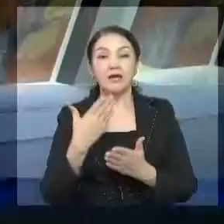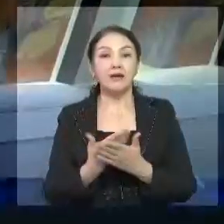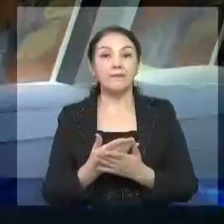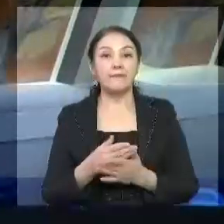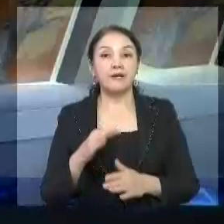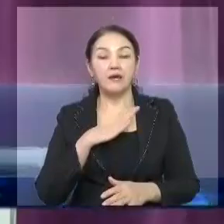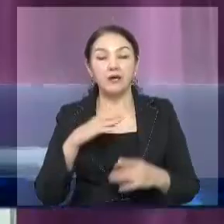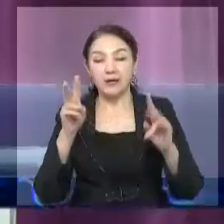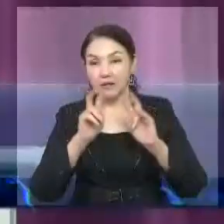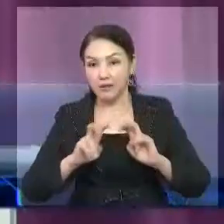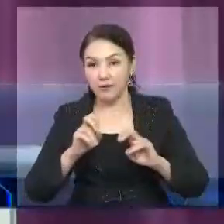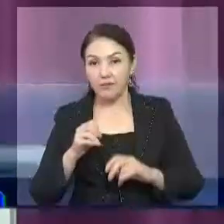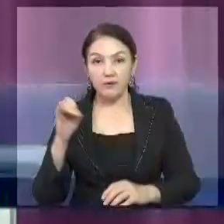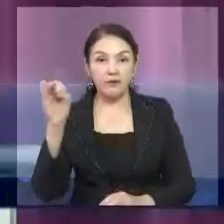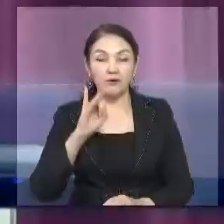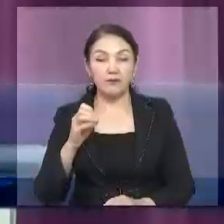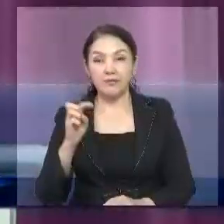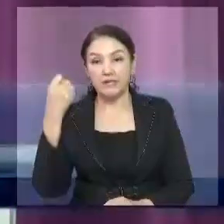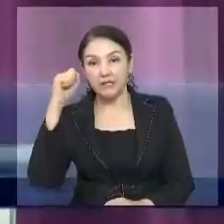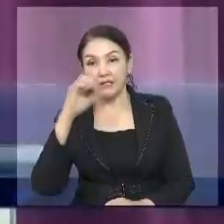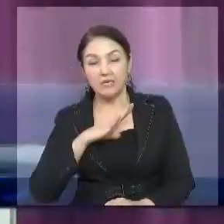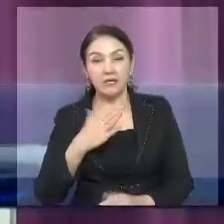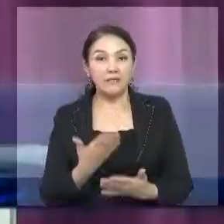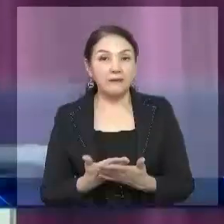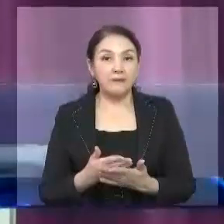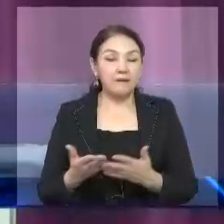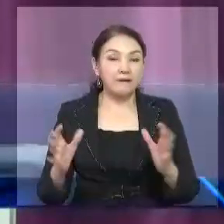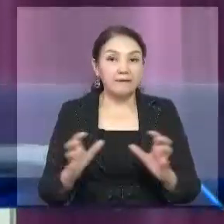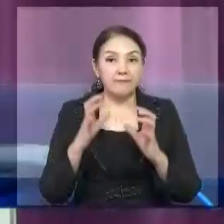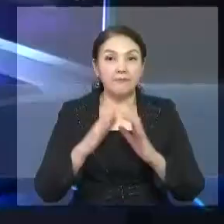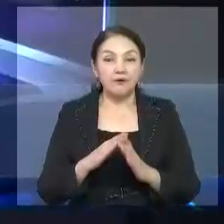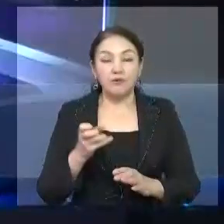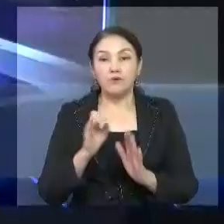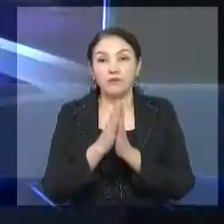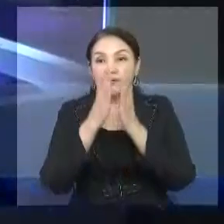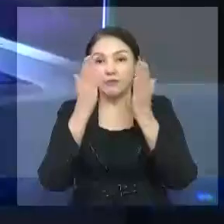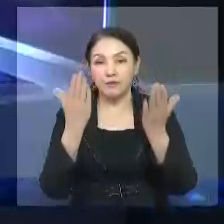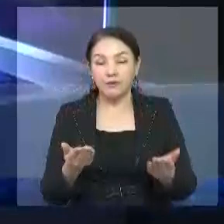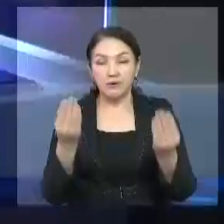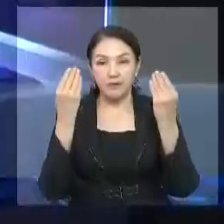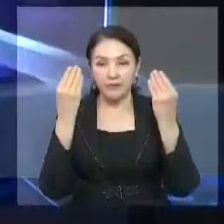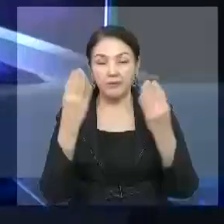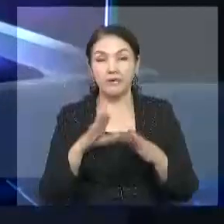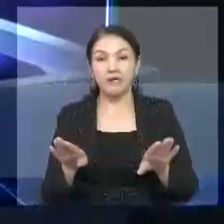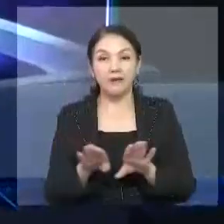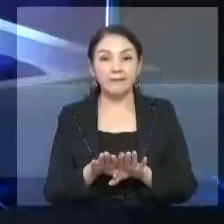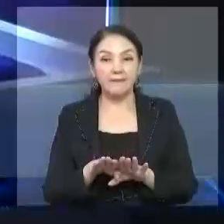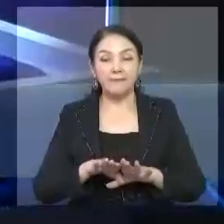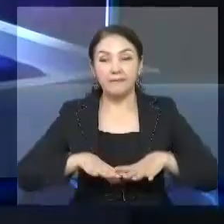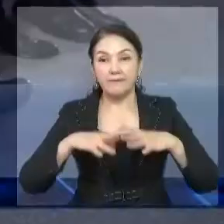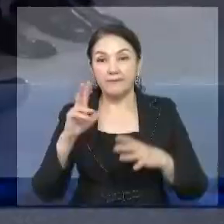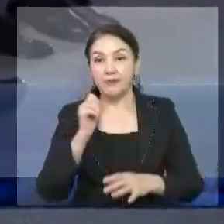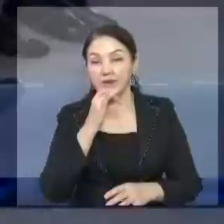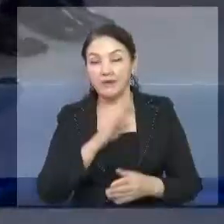по исследованию истории Батыра и о том, что от легендарного предка сохранился Коран. Священному писанию, предположительно, больше